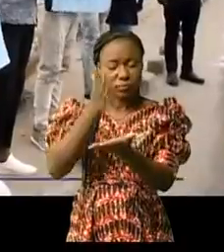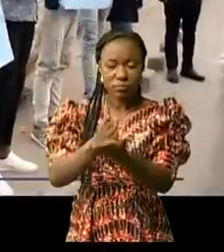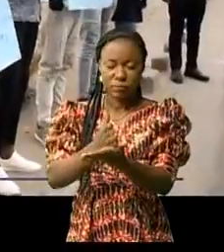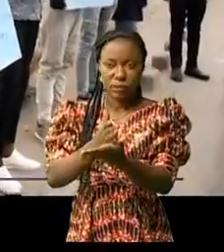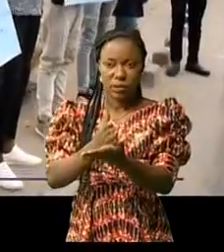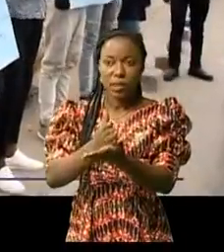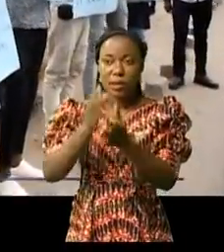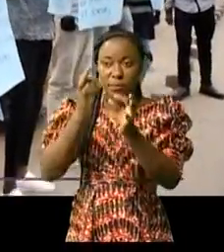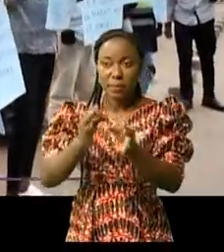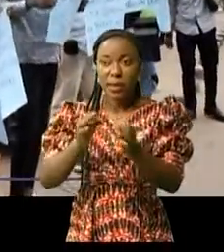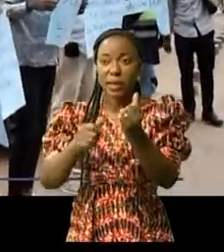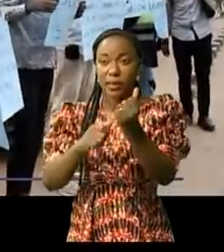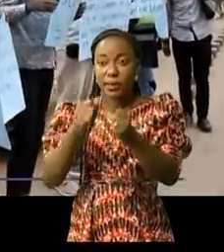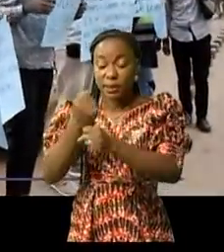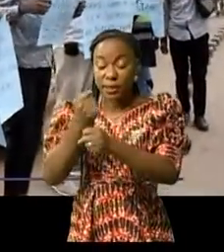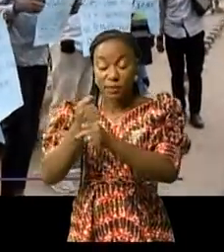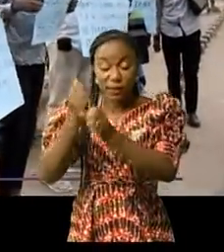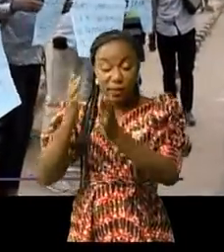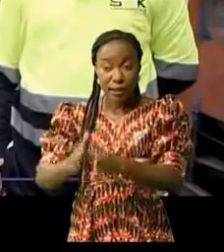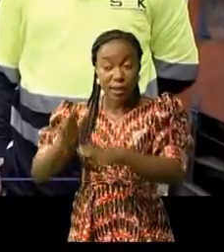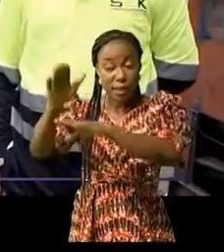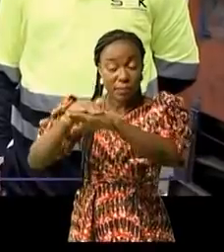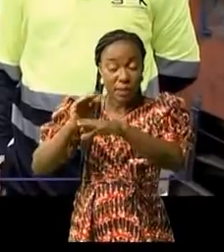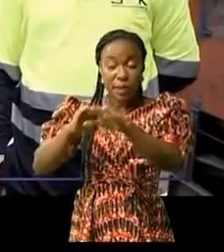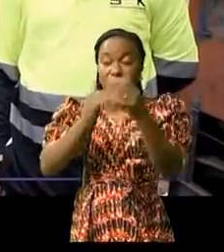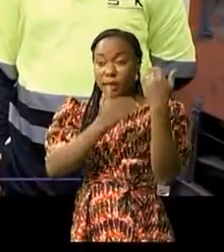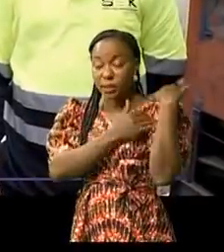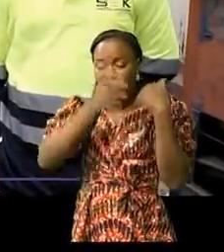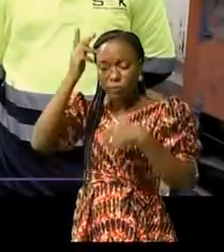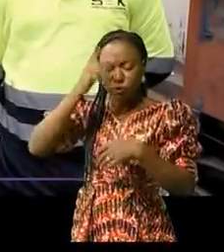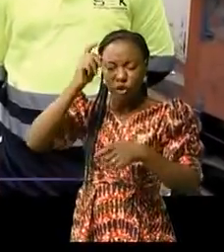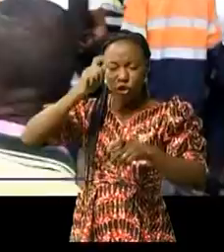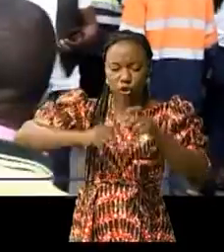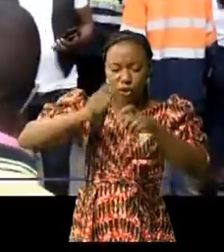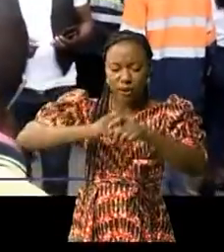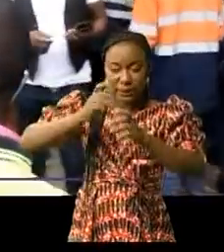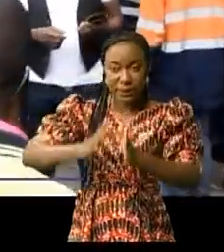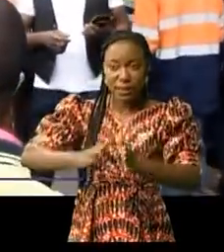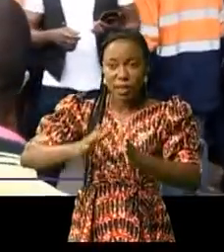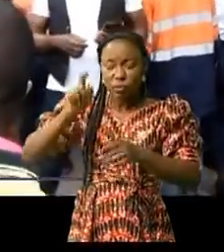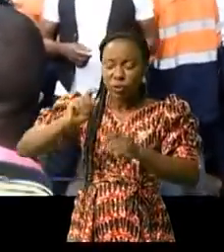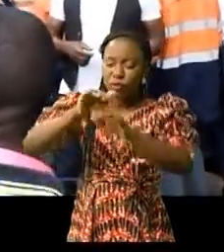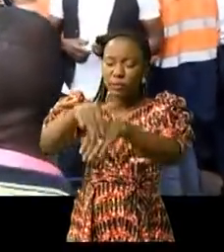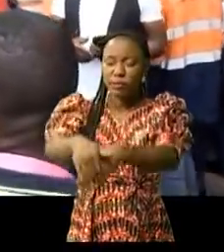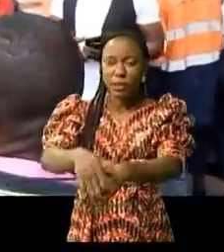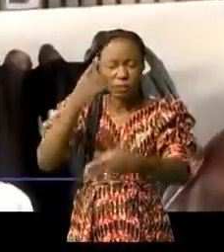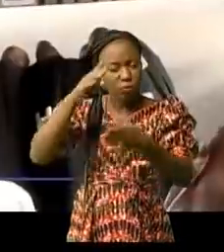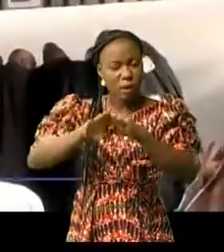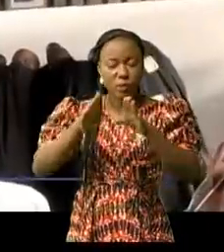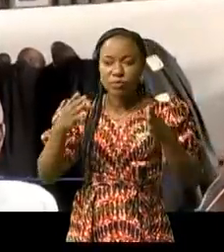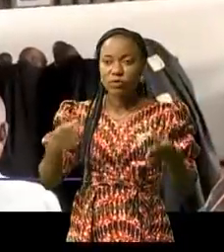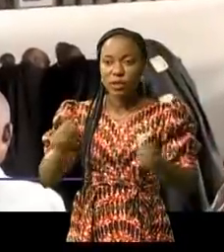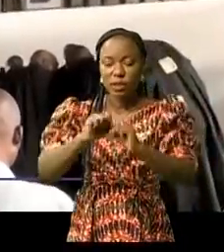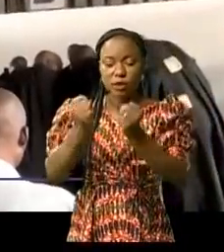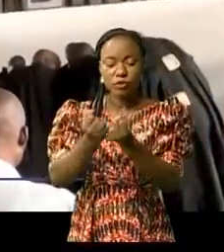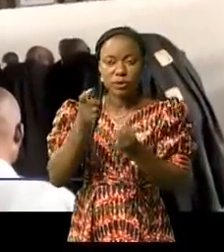les collectifs des agents de la secte appelle ainsi les autorités politico judiciaire à s'impliquer pour la réouverture de